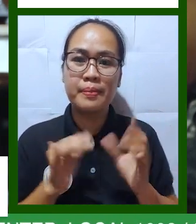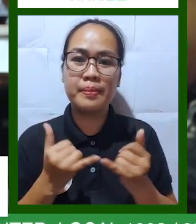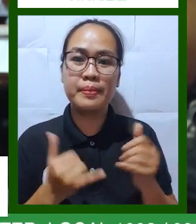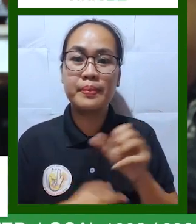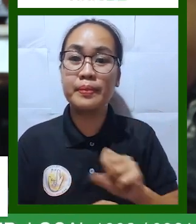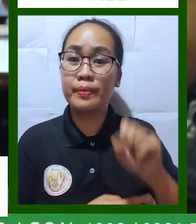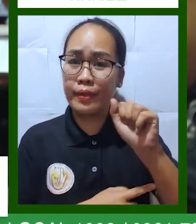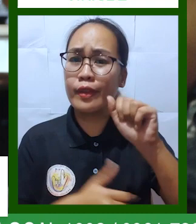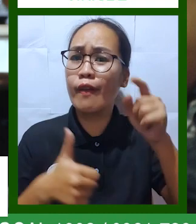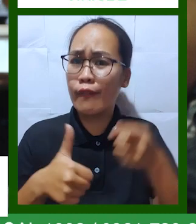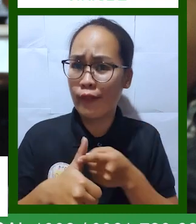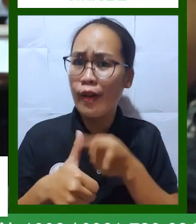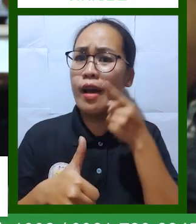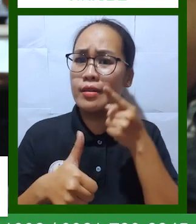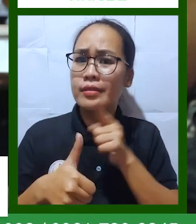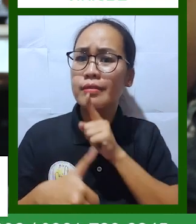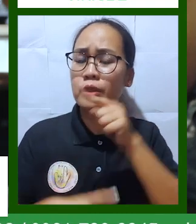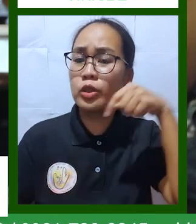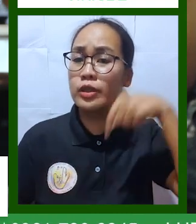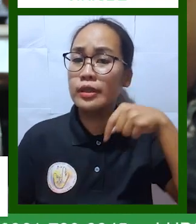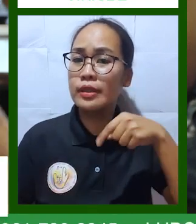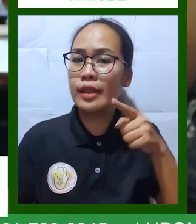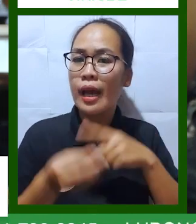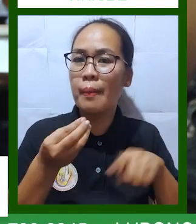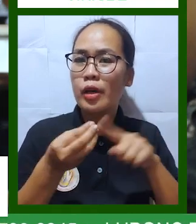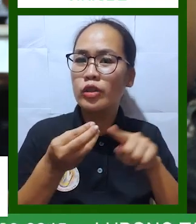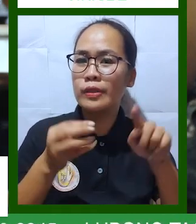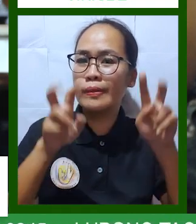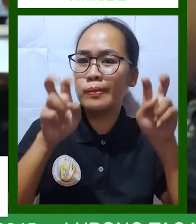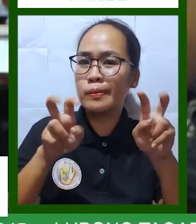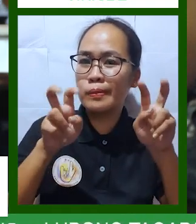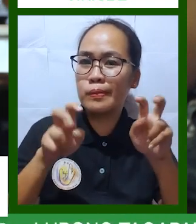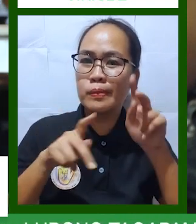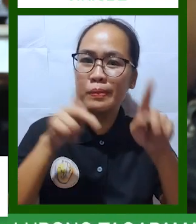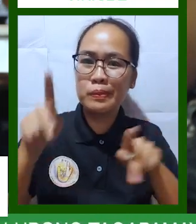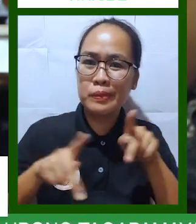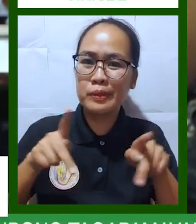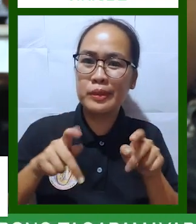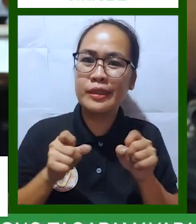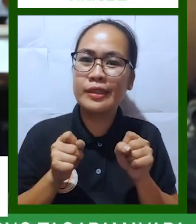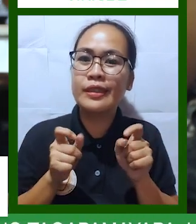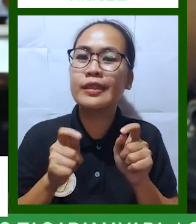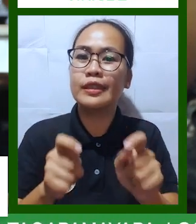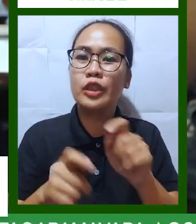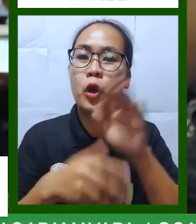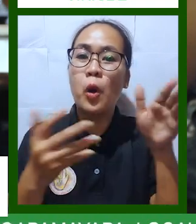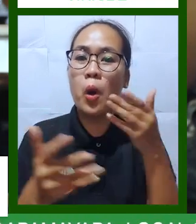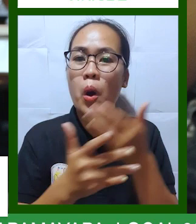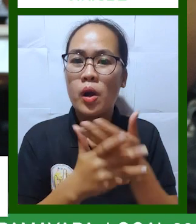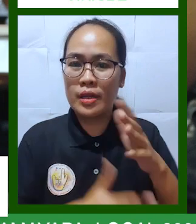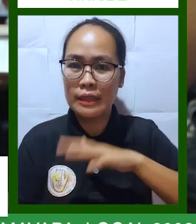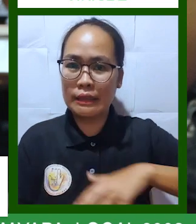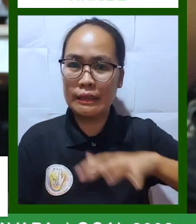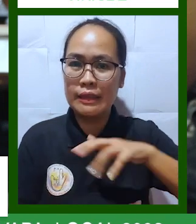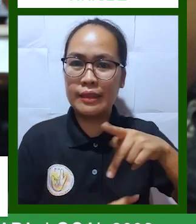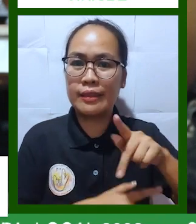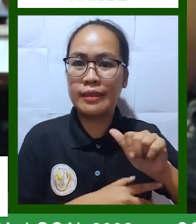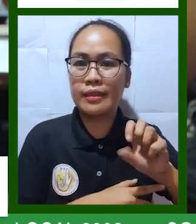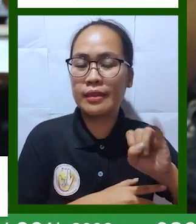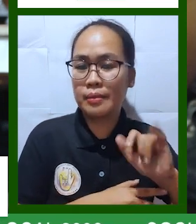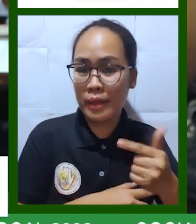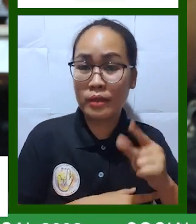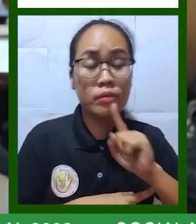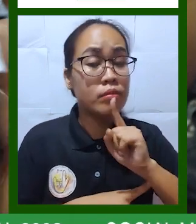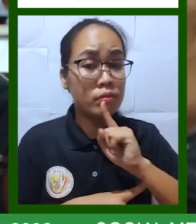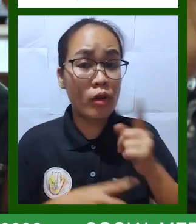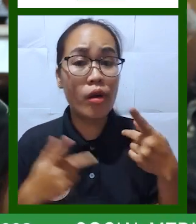Barangay San Antonio ang kauna-unahang format na ganito na ginawa sa buong lungsod ng Pasig.